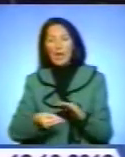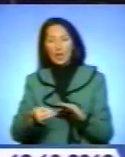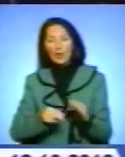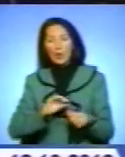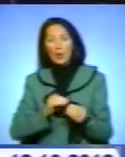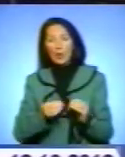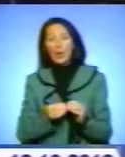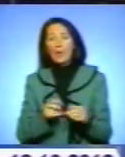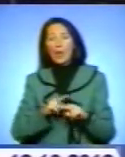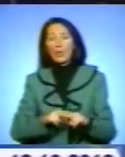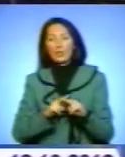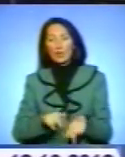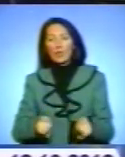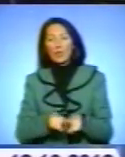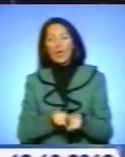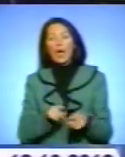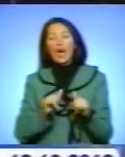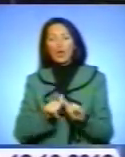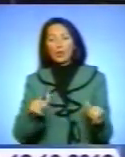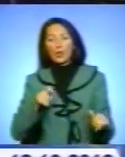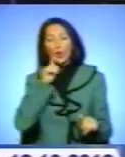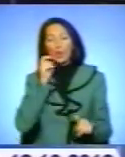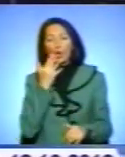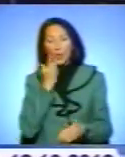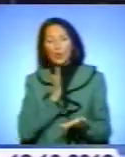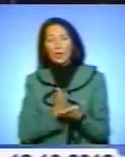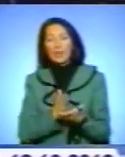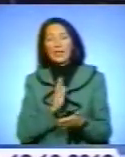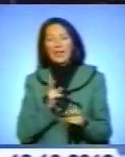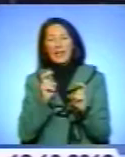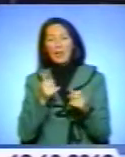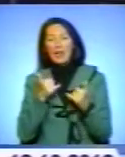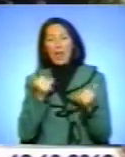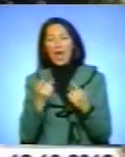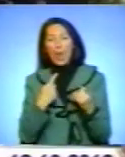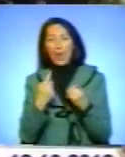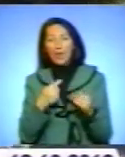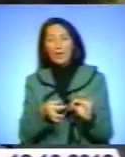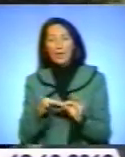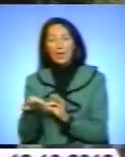та розвиток української мови також стали темою для обговорення детальніше у сюжеті.